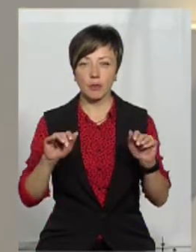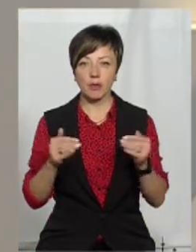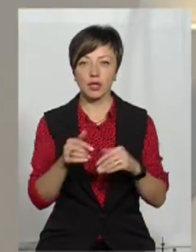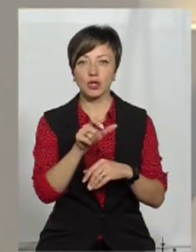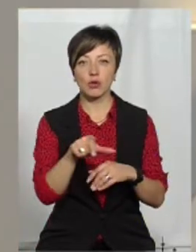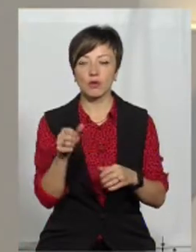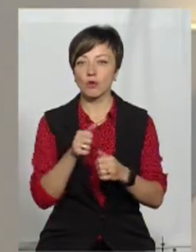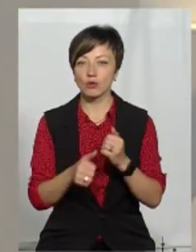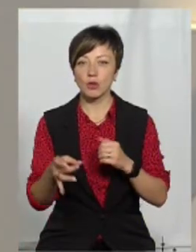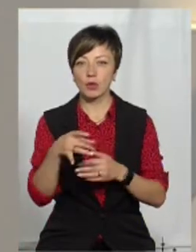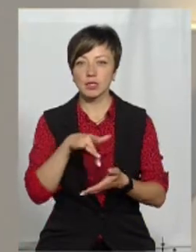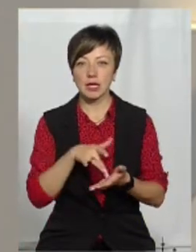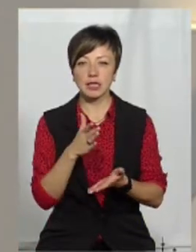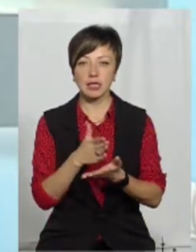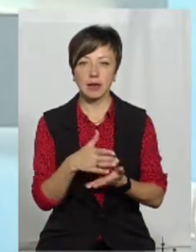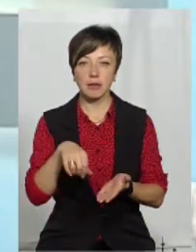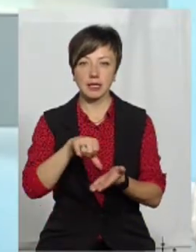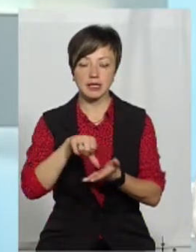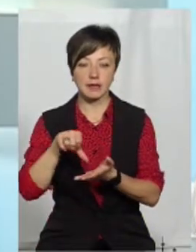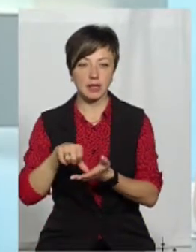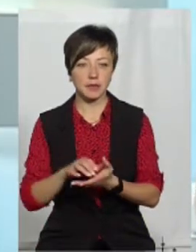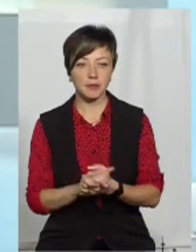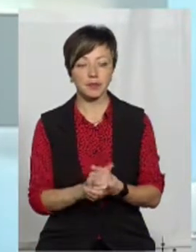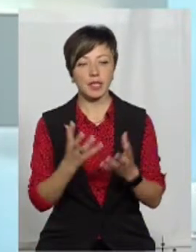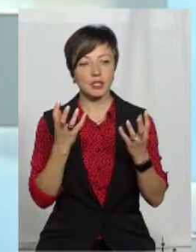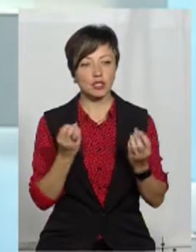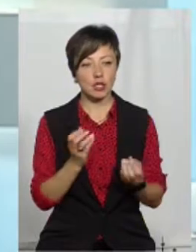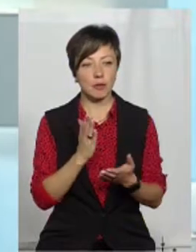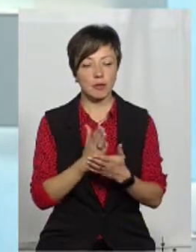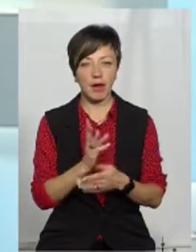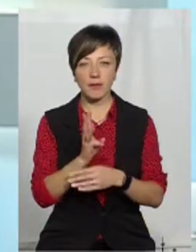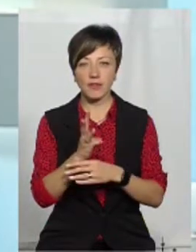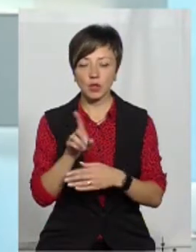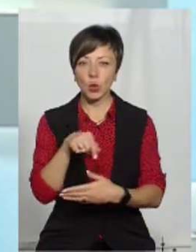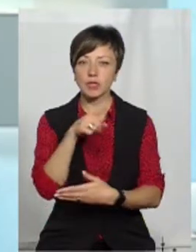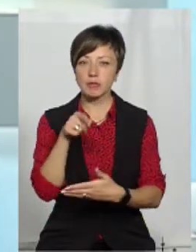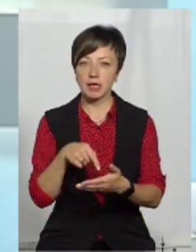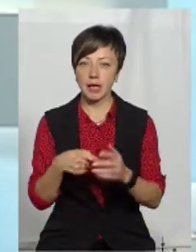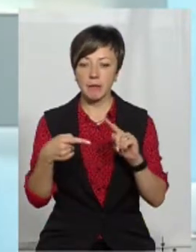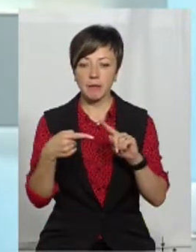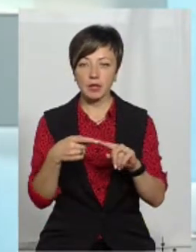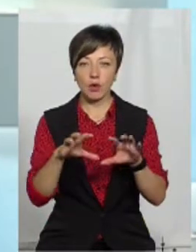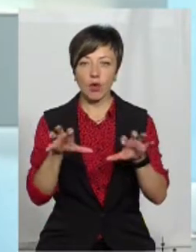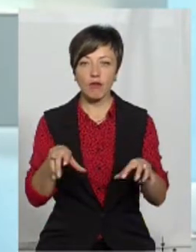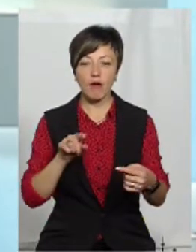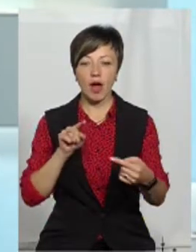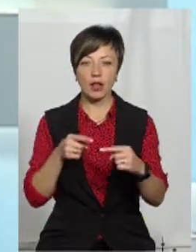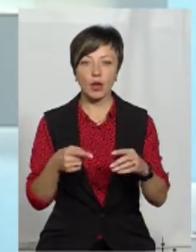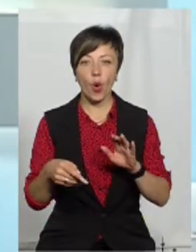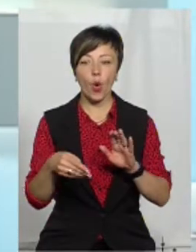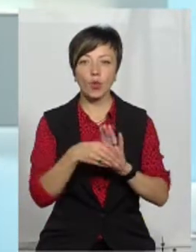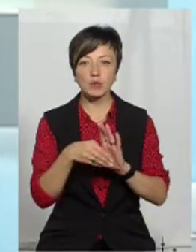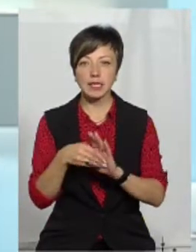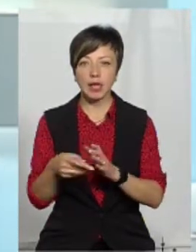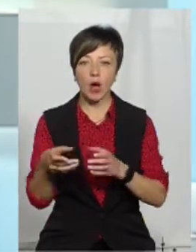А так, то є в кожному районному центрі є представники юстиції. І ще маємо відеозапитання. Перше від голови антикорупційного комітету